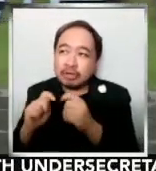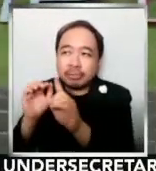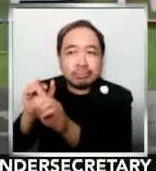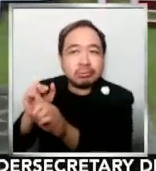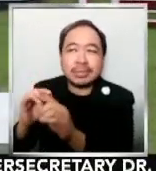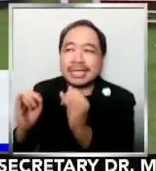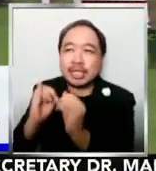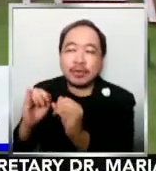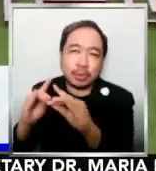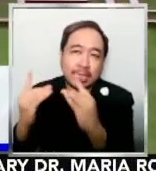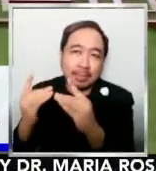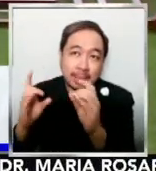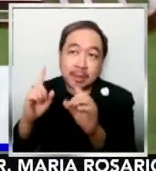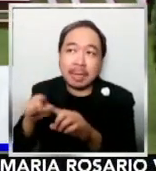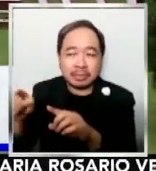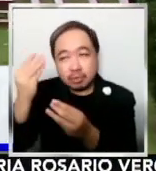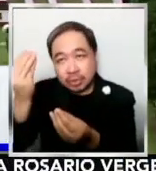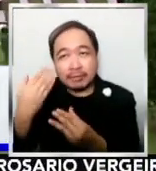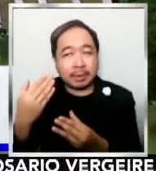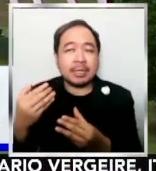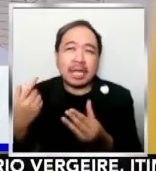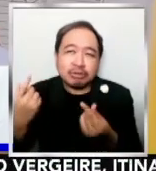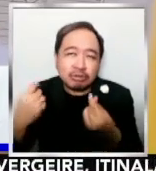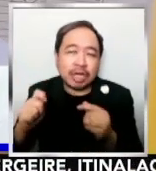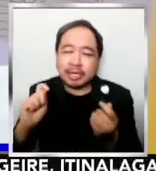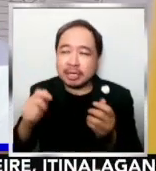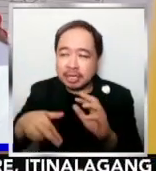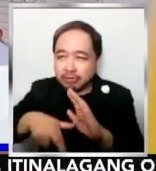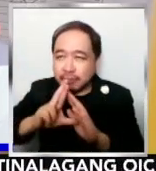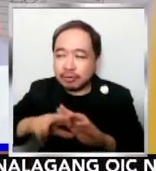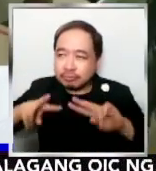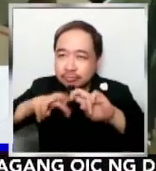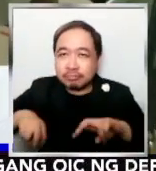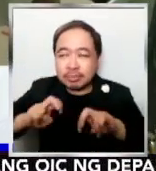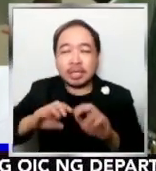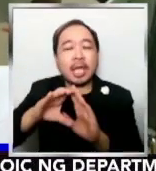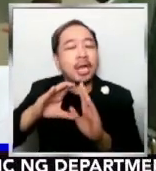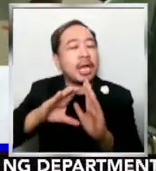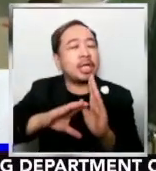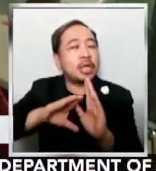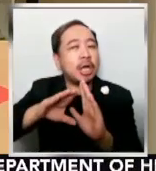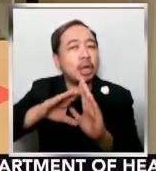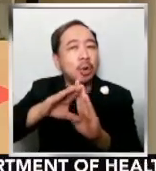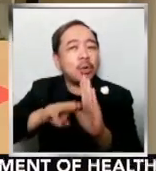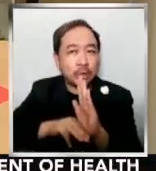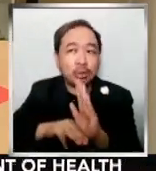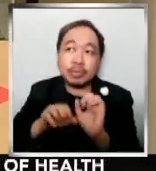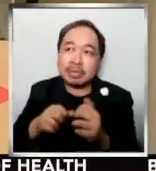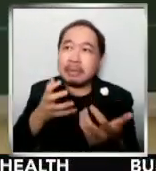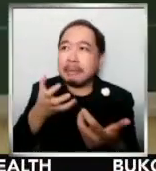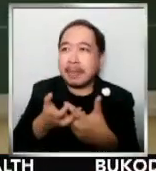sinabi na ginagawa nilang karampatang review sa curriculum ng mga estudyante para maging akma sa panahon ang kanilang kaalaman. Mariz